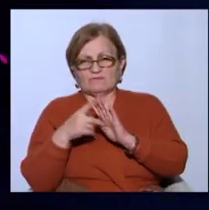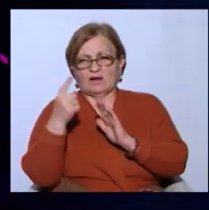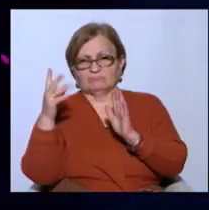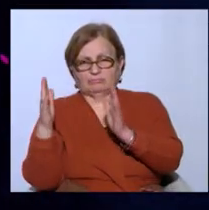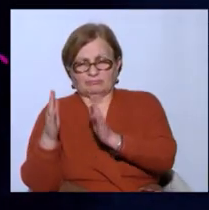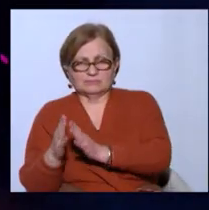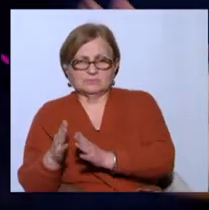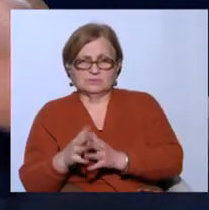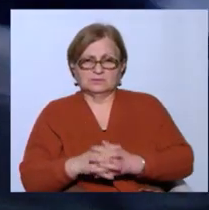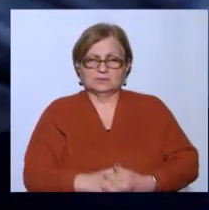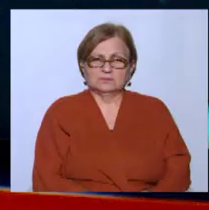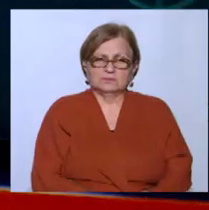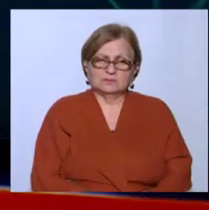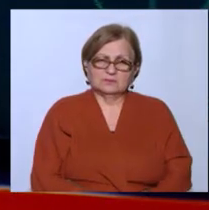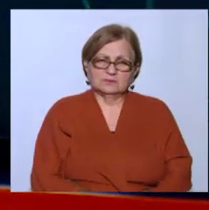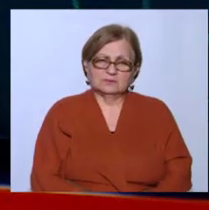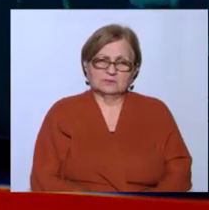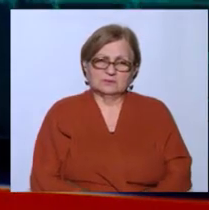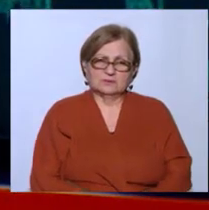8.